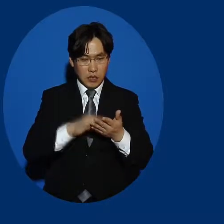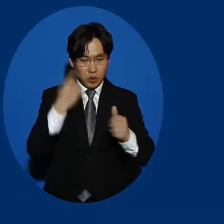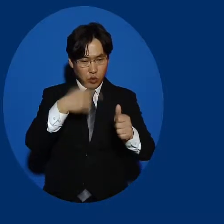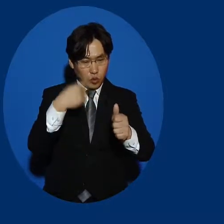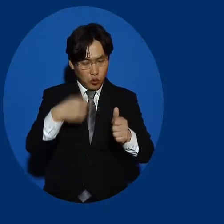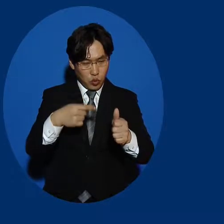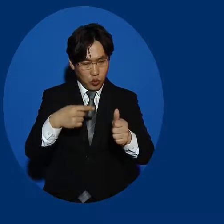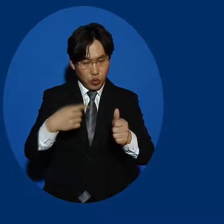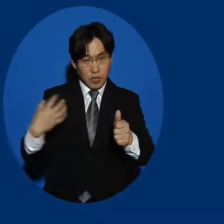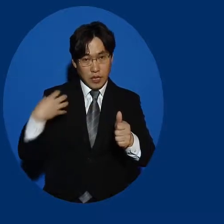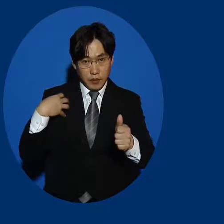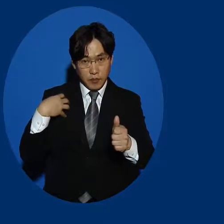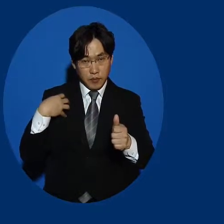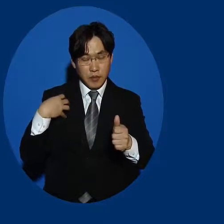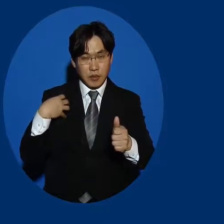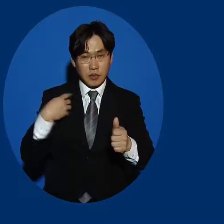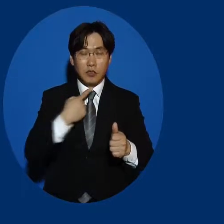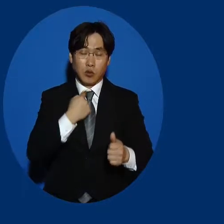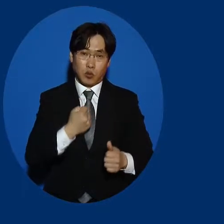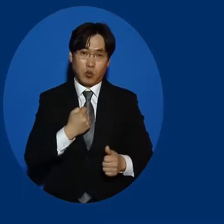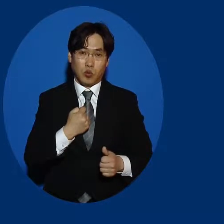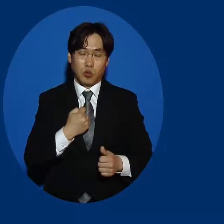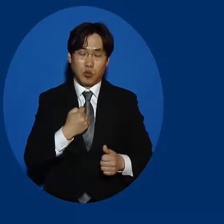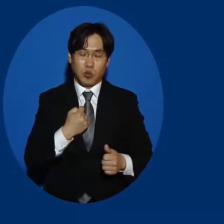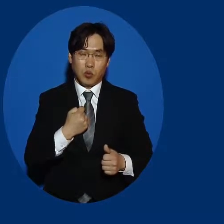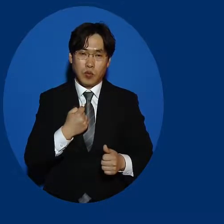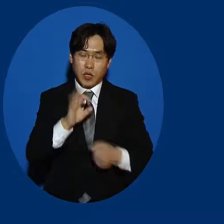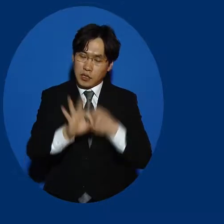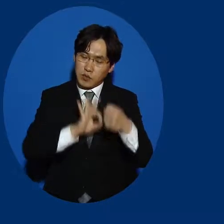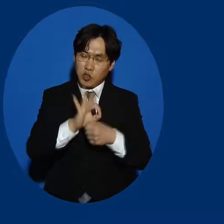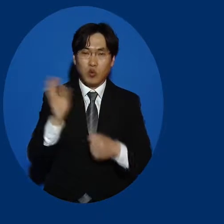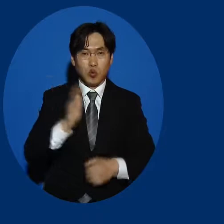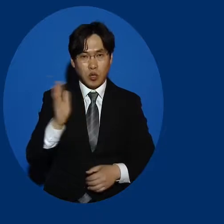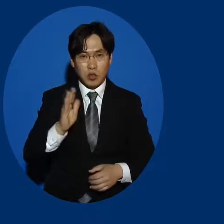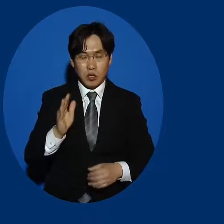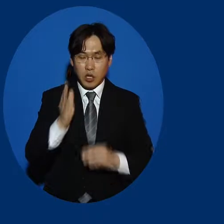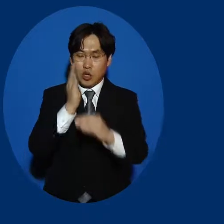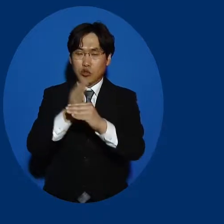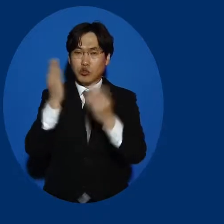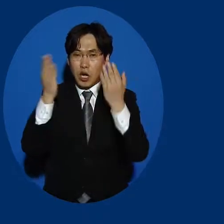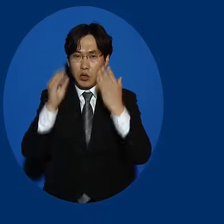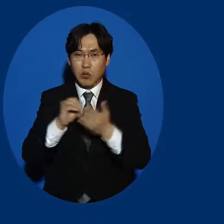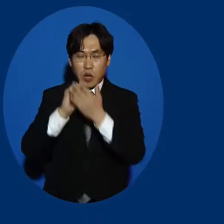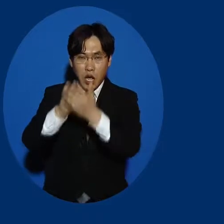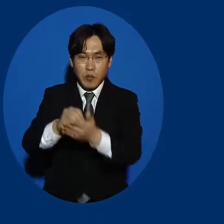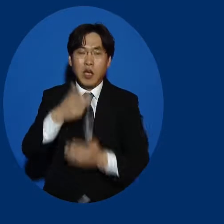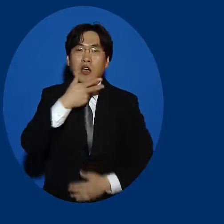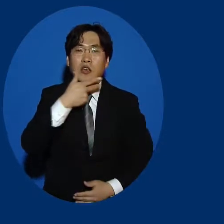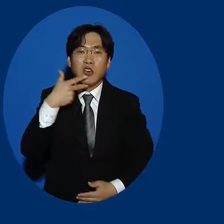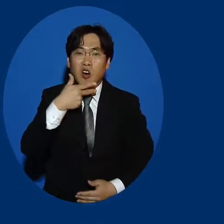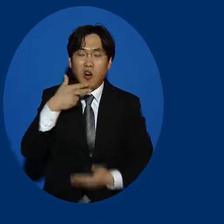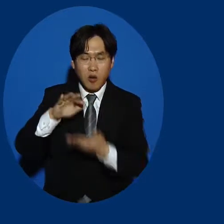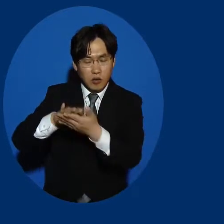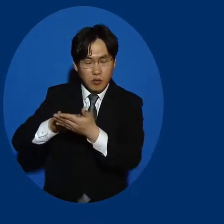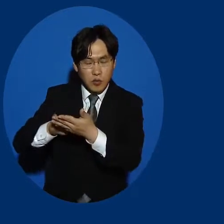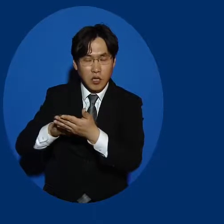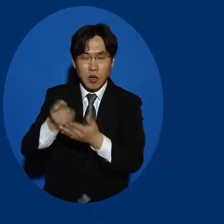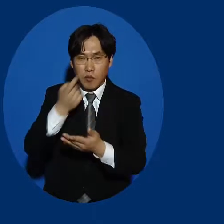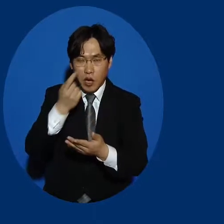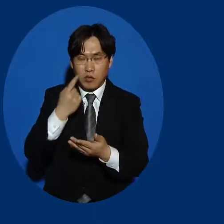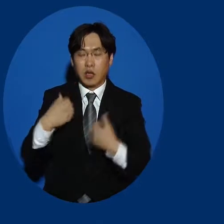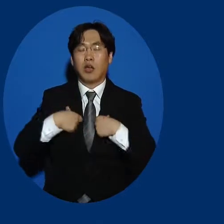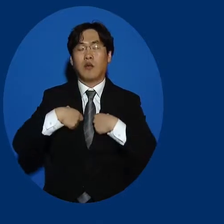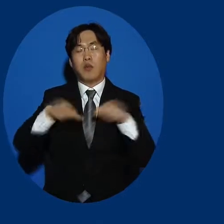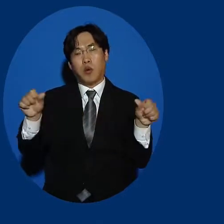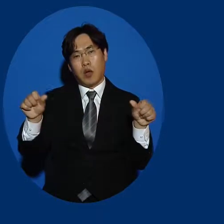정도 교사로 활동했습니다만 많은 학생들이 중학교에 가면 영어 점자를 배우다가 이미